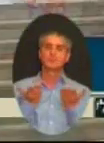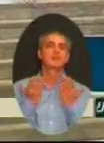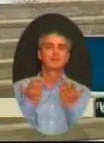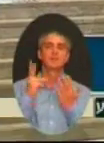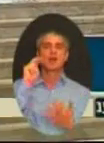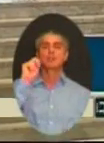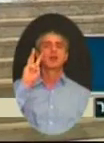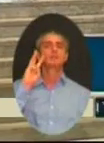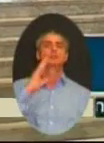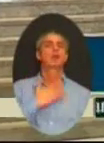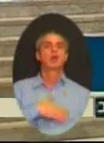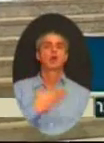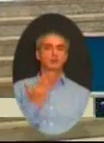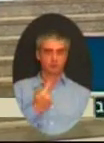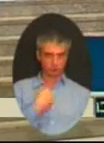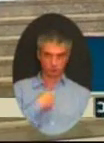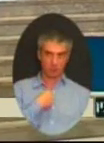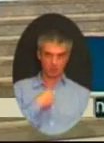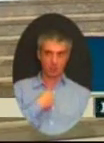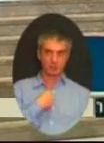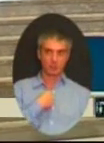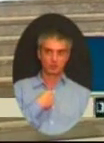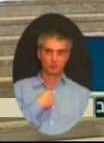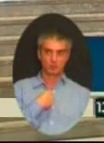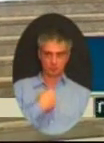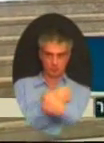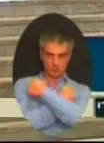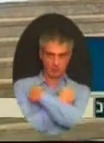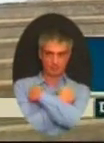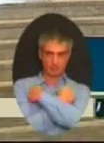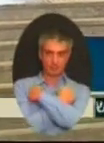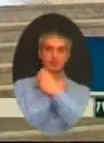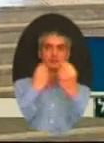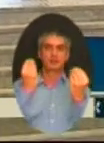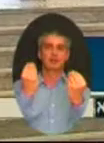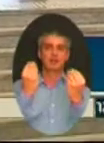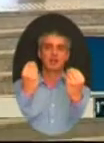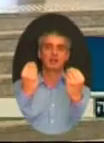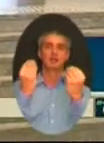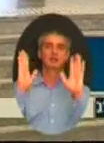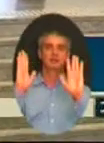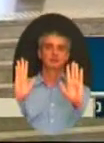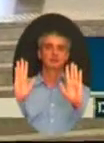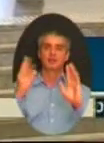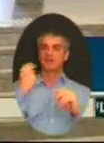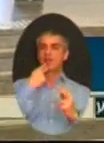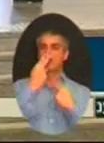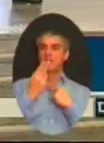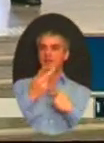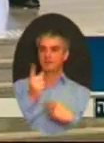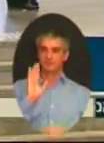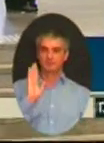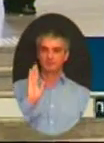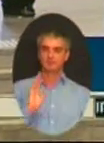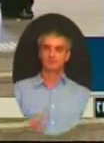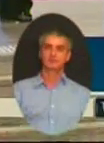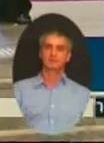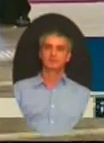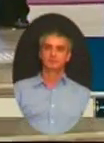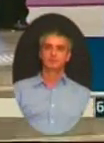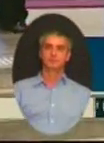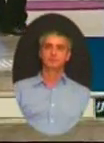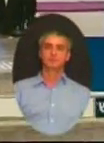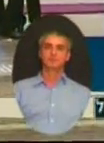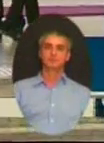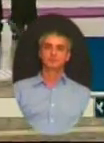נחמן שי רוצה? שאנחנו נחבק אותנו. רגע, ניתן לנחמן להגיב. זה שאלה לחקים. אני רק אשלים את